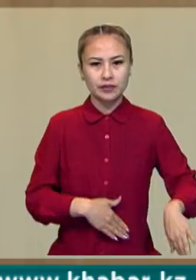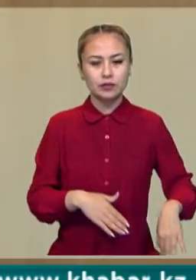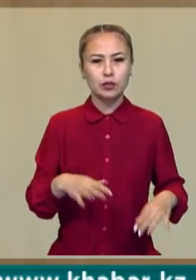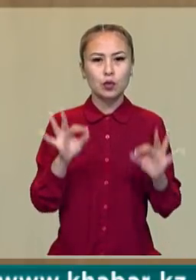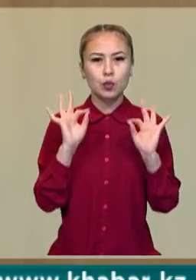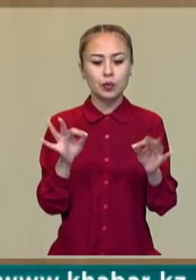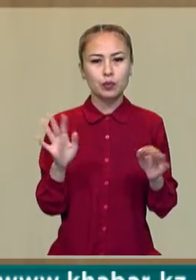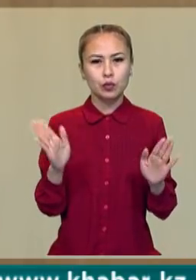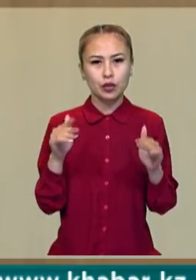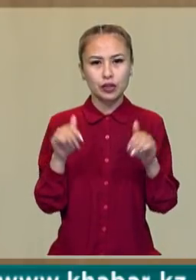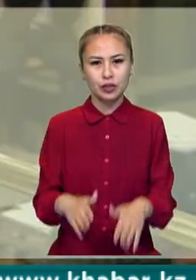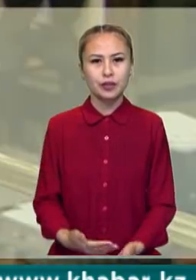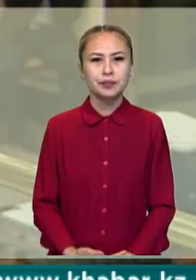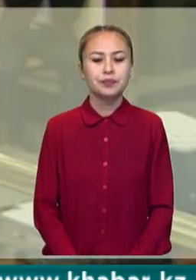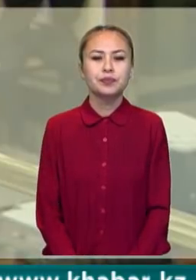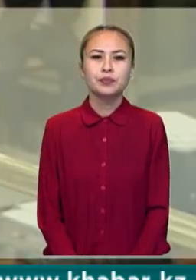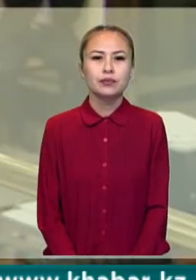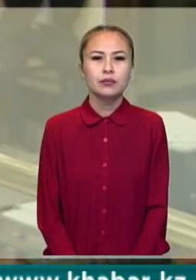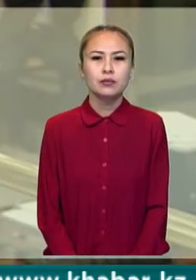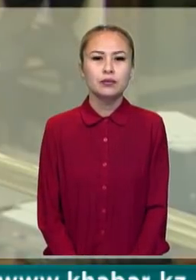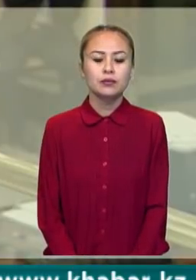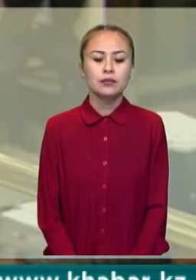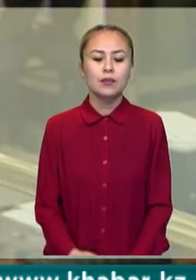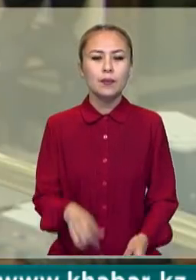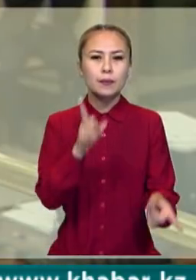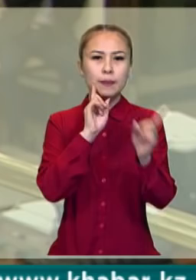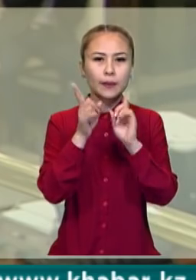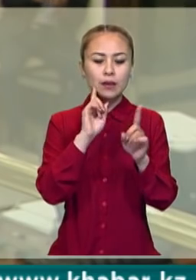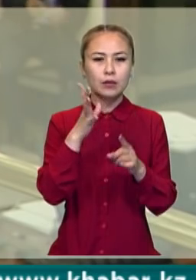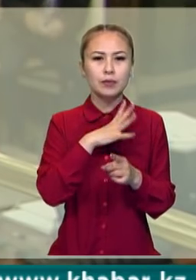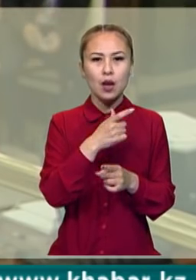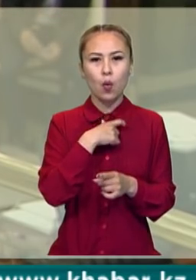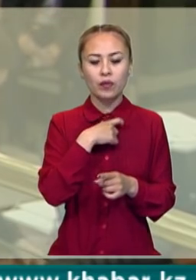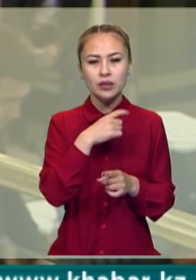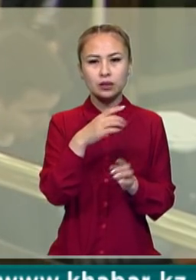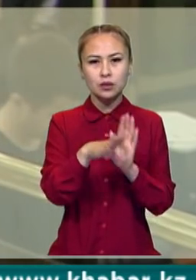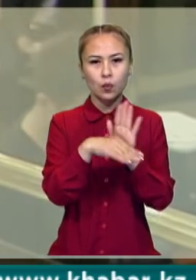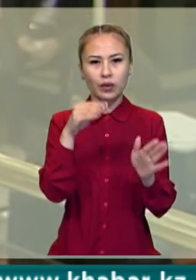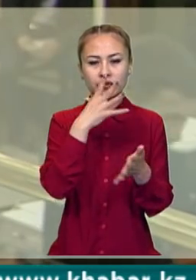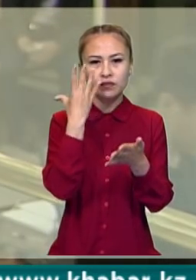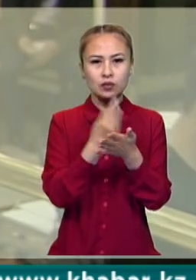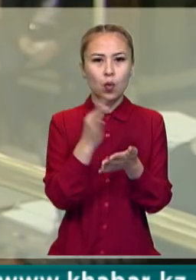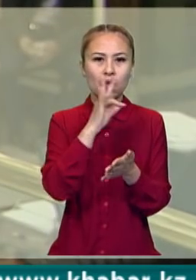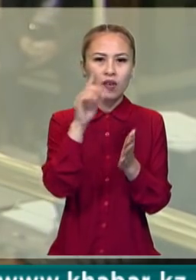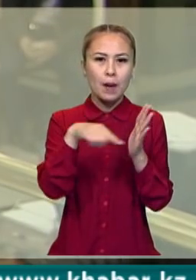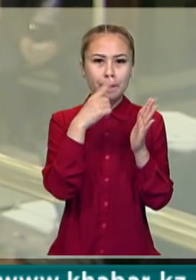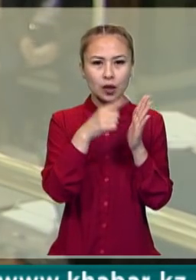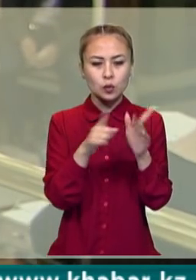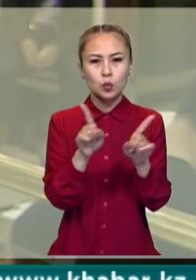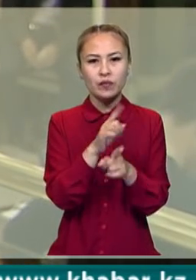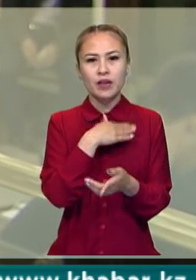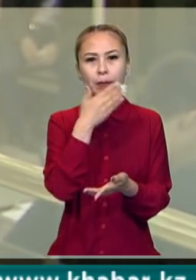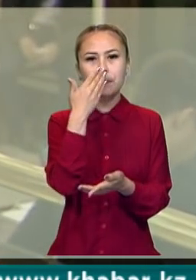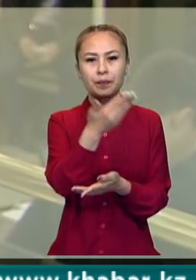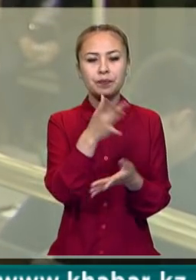шаралар қолданылатын болады. Брифинг барысында тілшілер прокурорға өздерін толғандырған сұрақтарында қойдым.